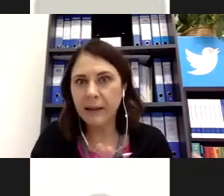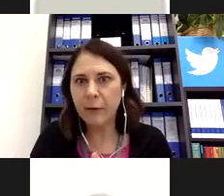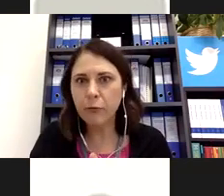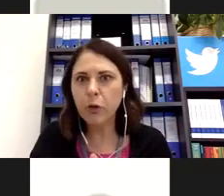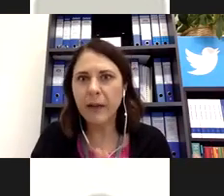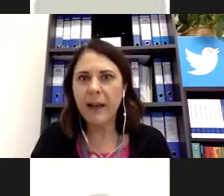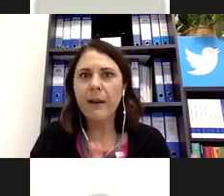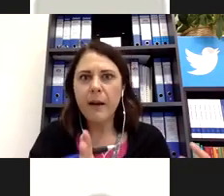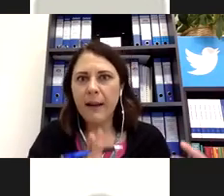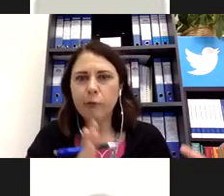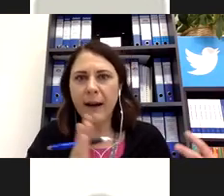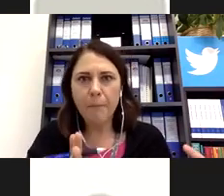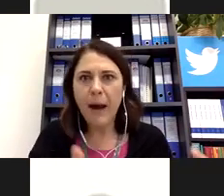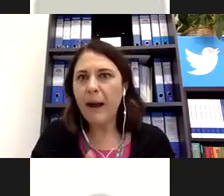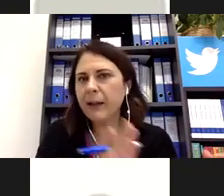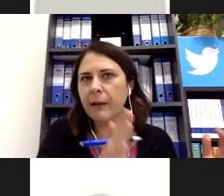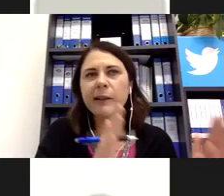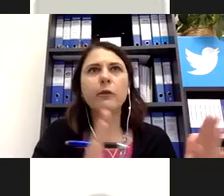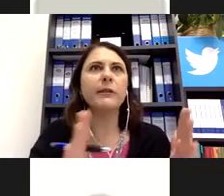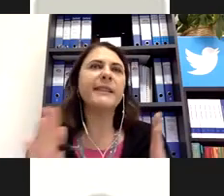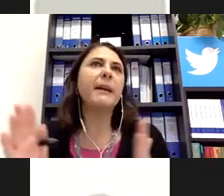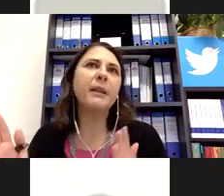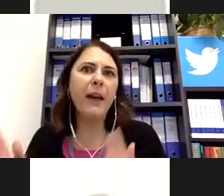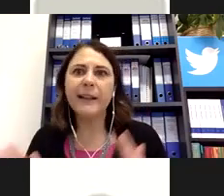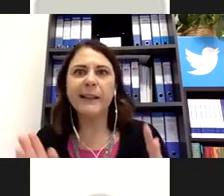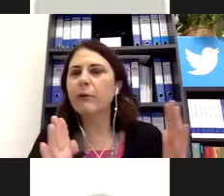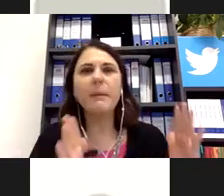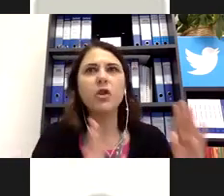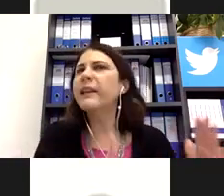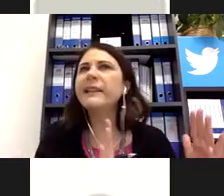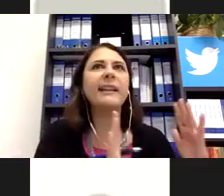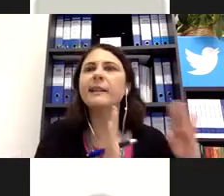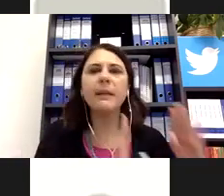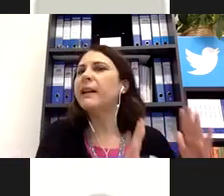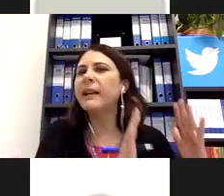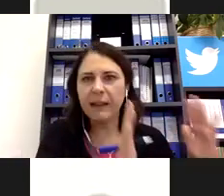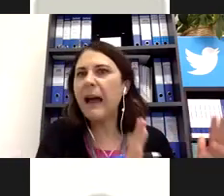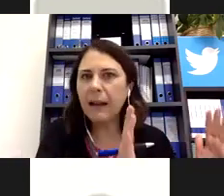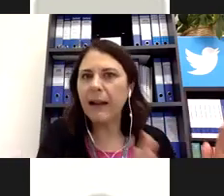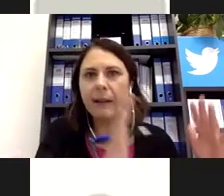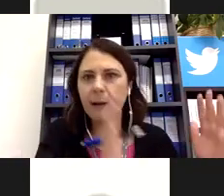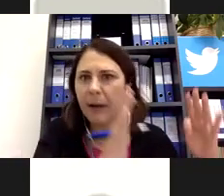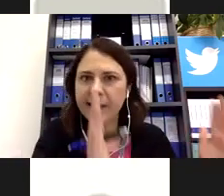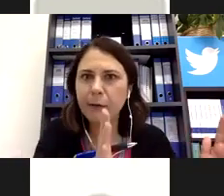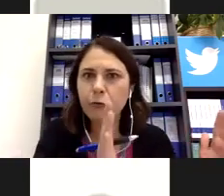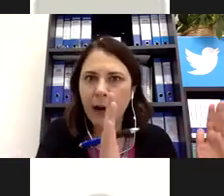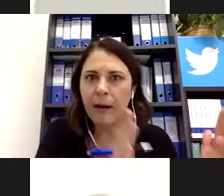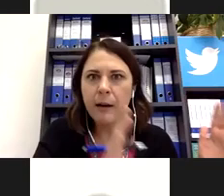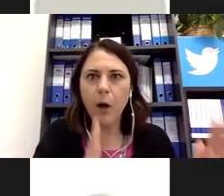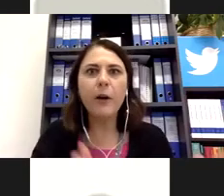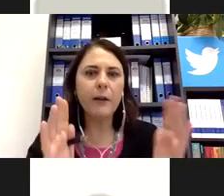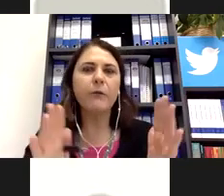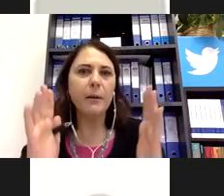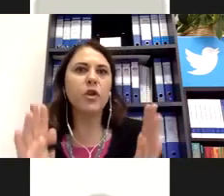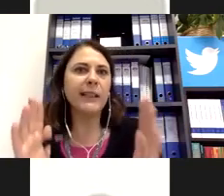De Luca ha tenuto perché la sua campagna attraverso step diversi di un'emergenza inizialmente ritardata campagna sicura